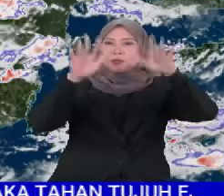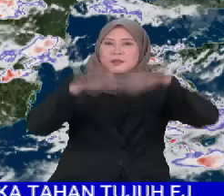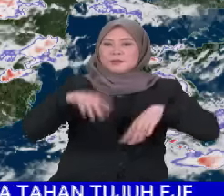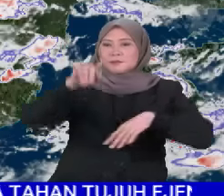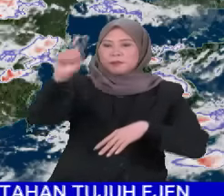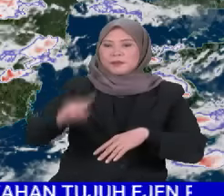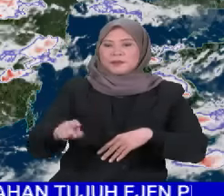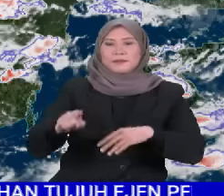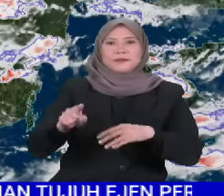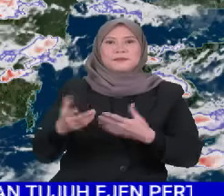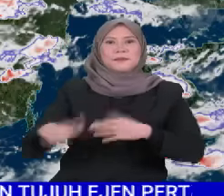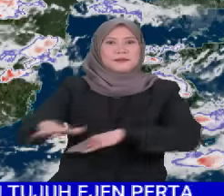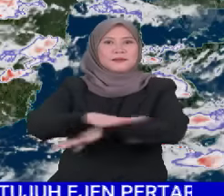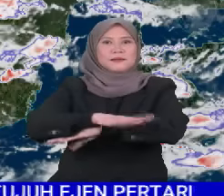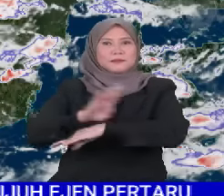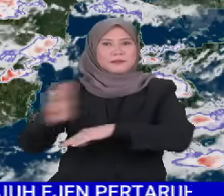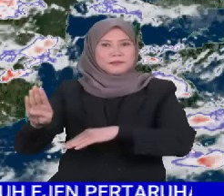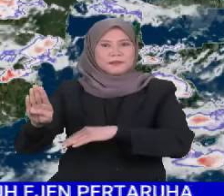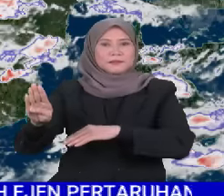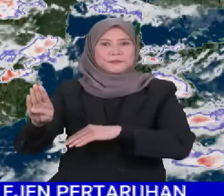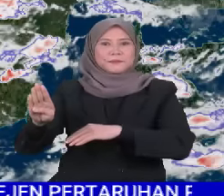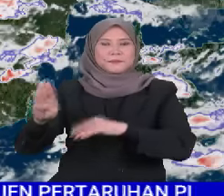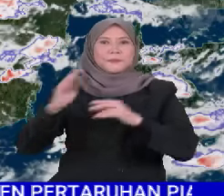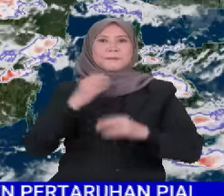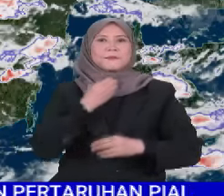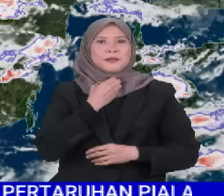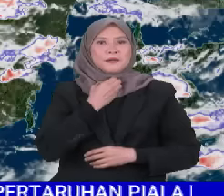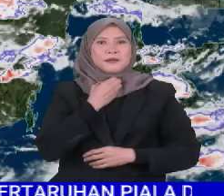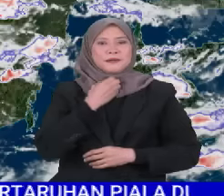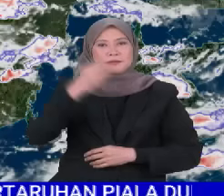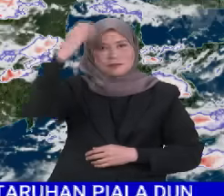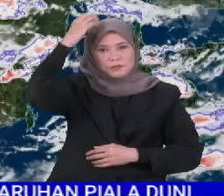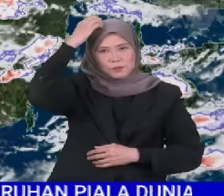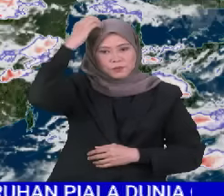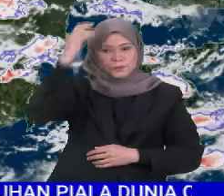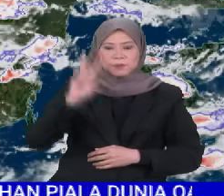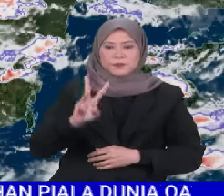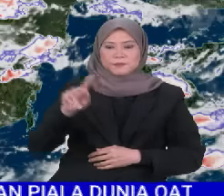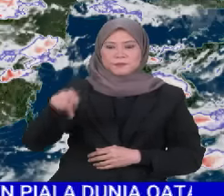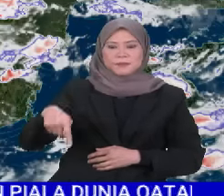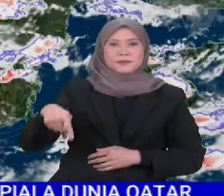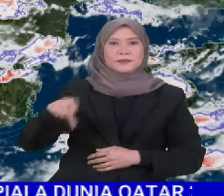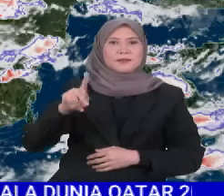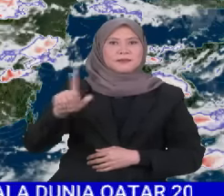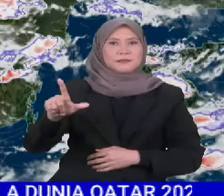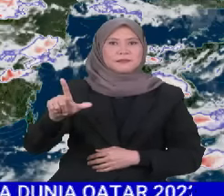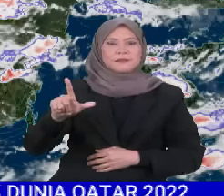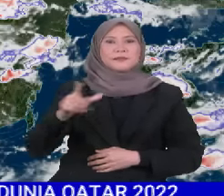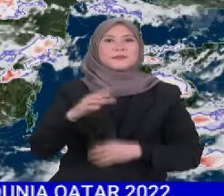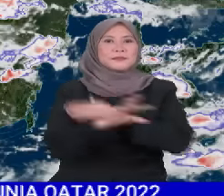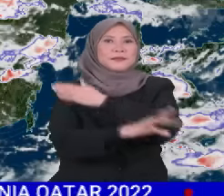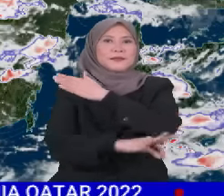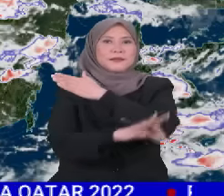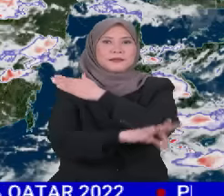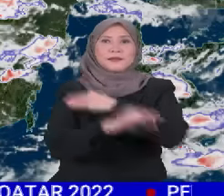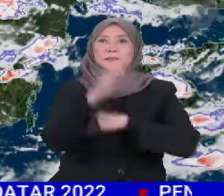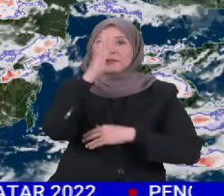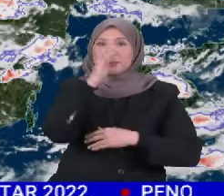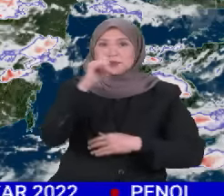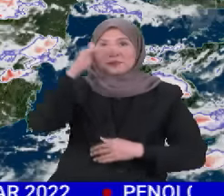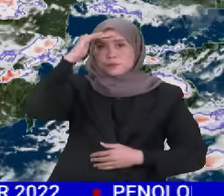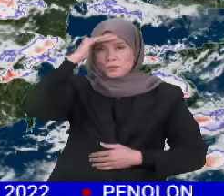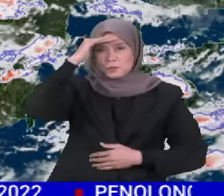yang sedang berlaku di negeri pantai barat melibat karena negeri perak Selangor wilayah Persekutuan Kuala Lumpur Negeri 9 melaku dan juga